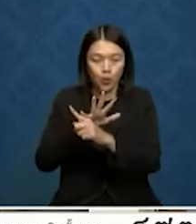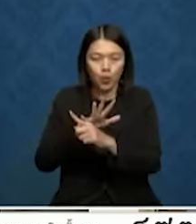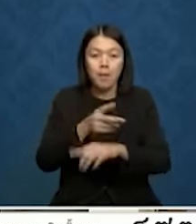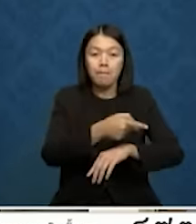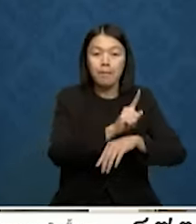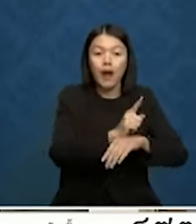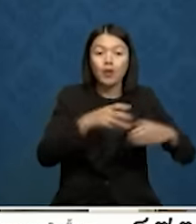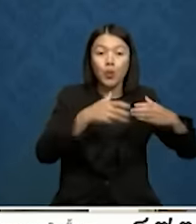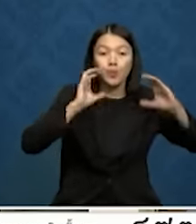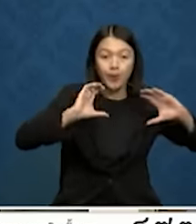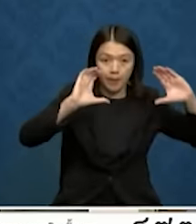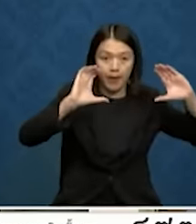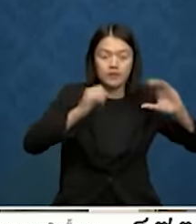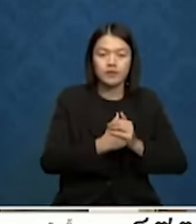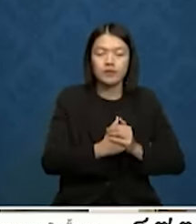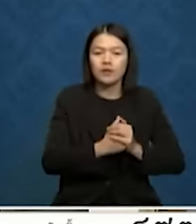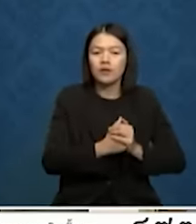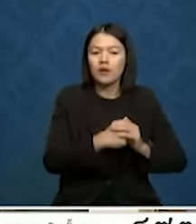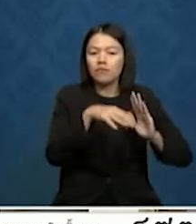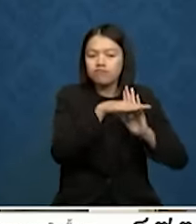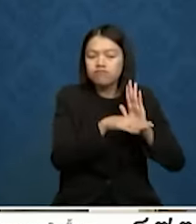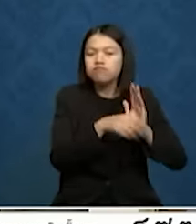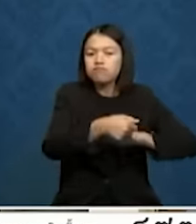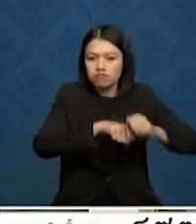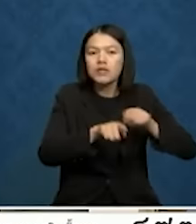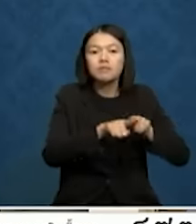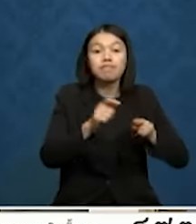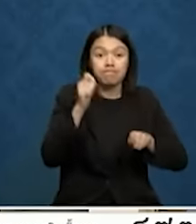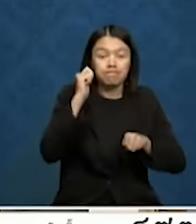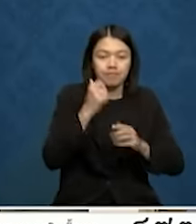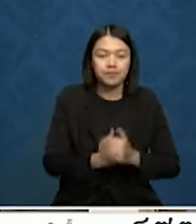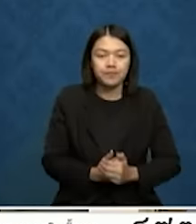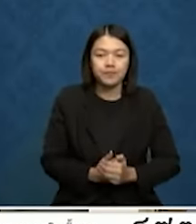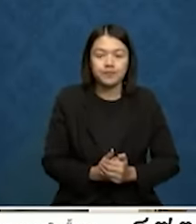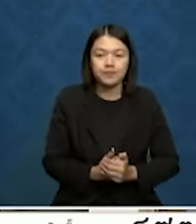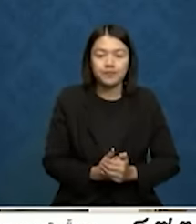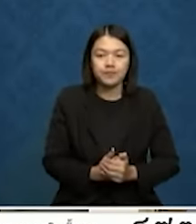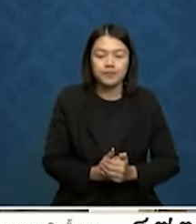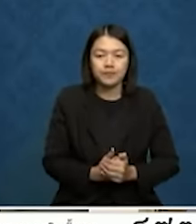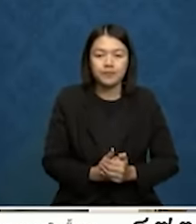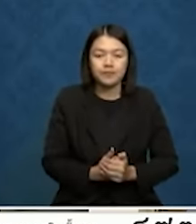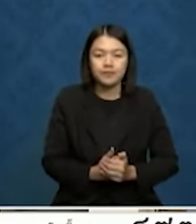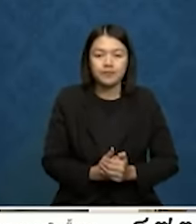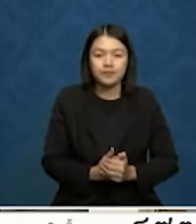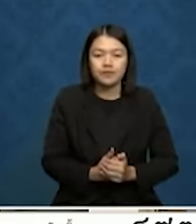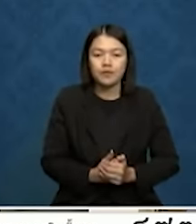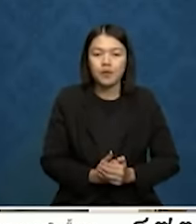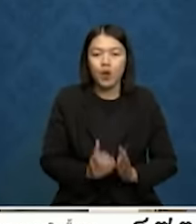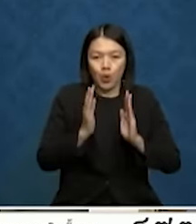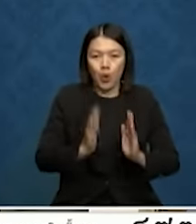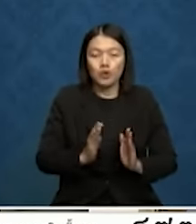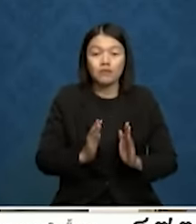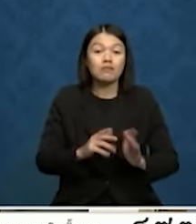งตั้งแต่เบื้องต้นแล้วเคยปฏิบัติมาแล้วนะครับก็คือเราจะให้ผู้รับร